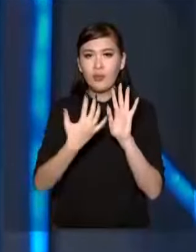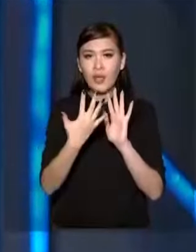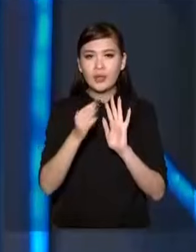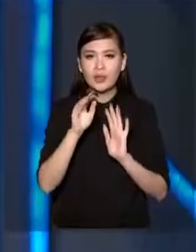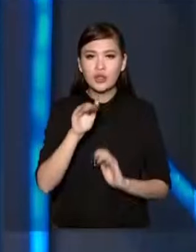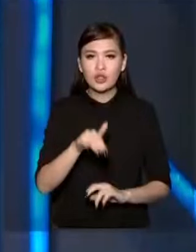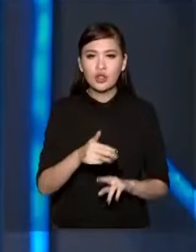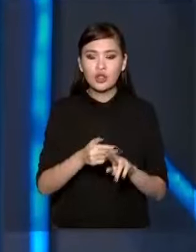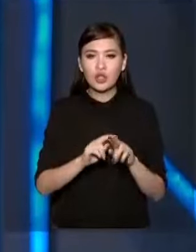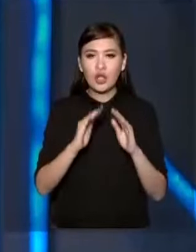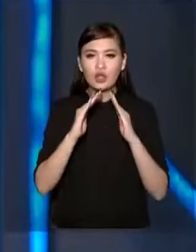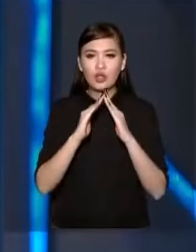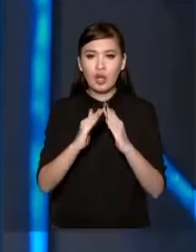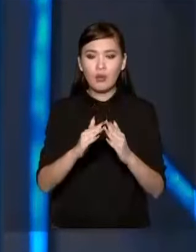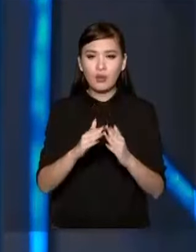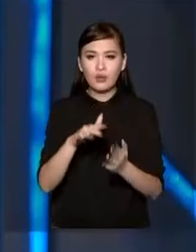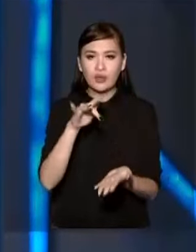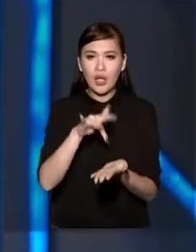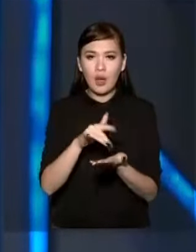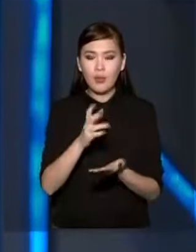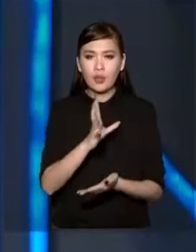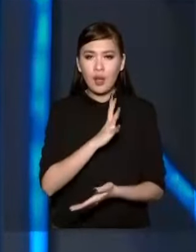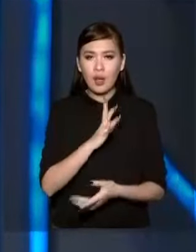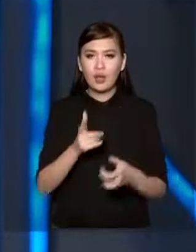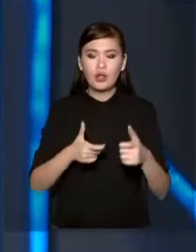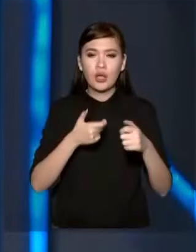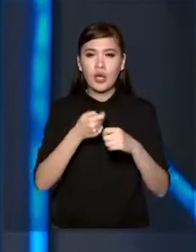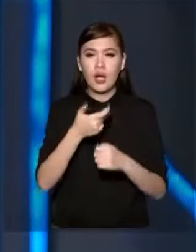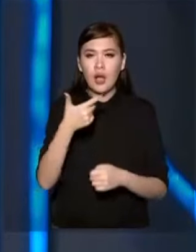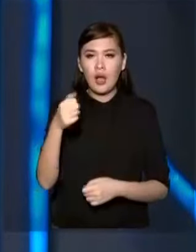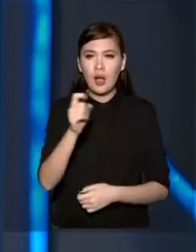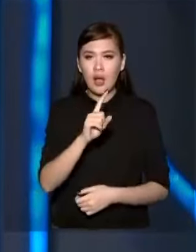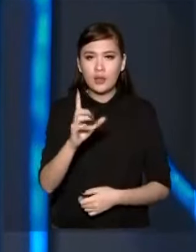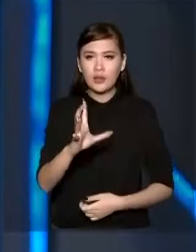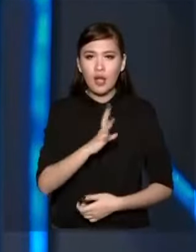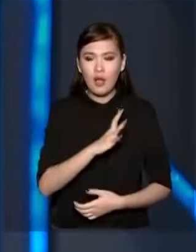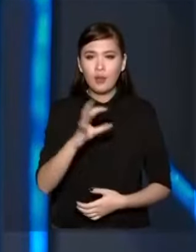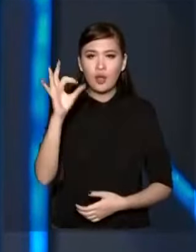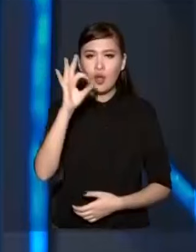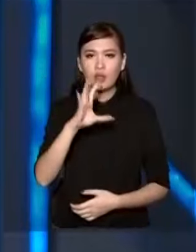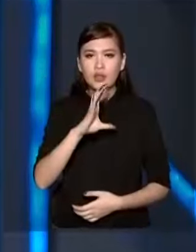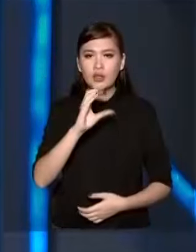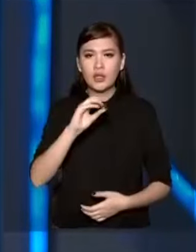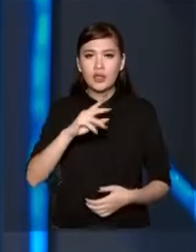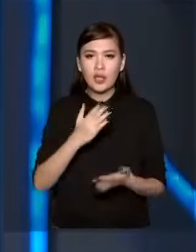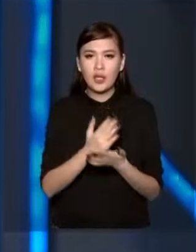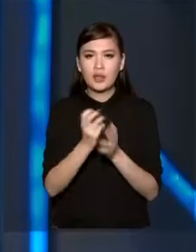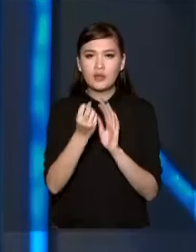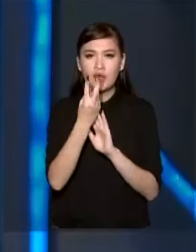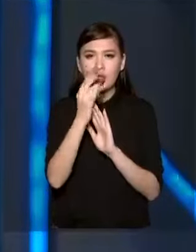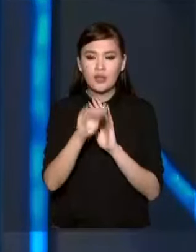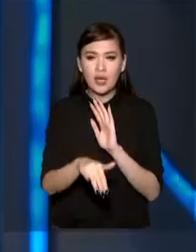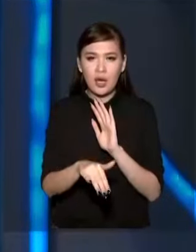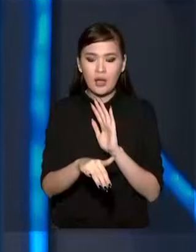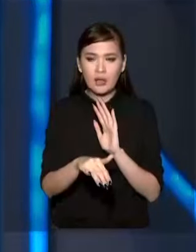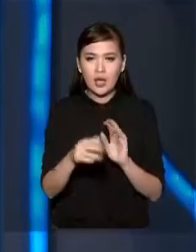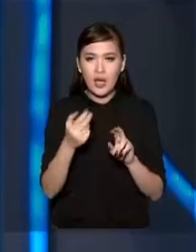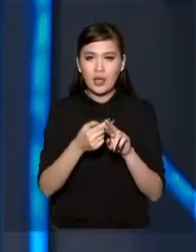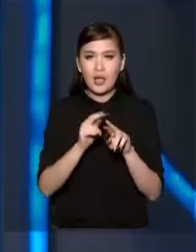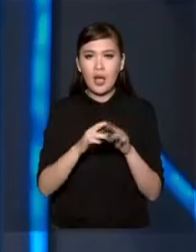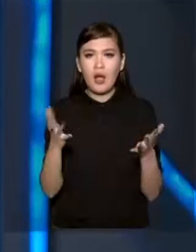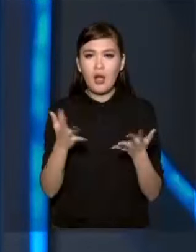7,5 тысяч частных домов столицы подключили к газоснабжению. Всего же доступ к сетям имеют 12 тысяч абонентов.